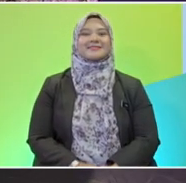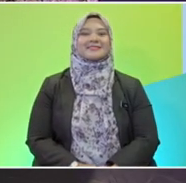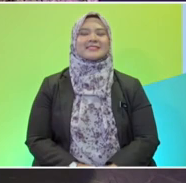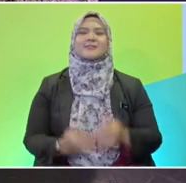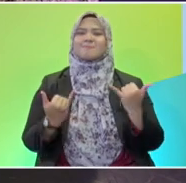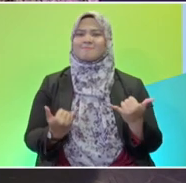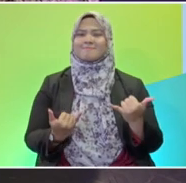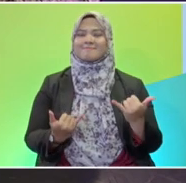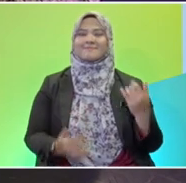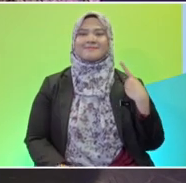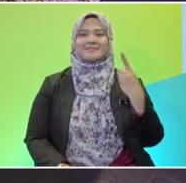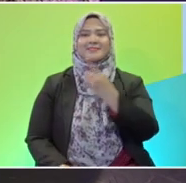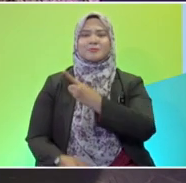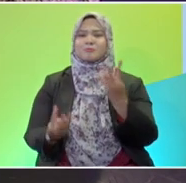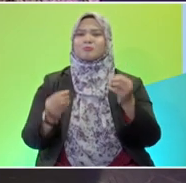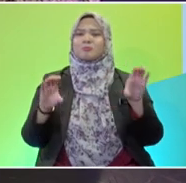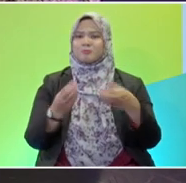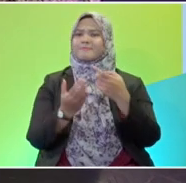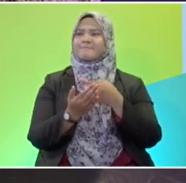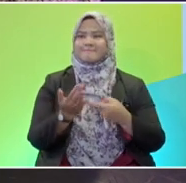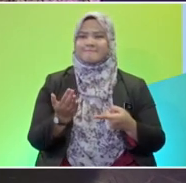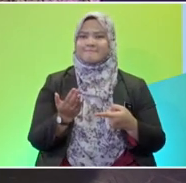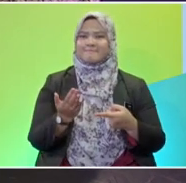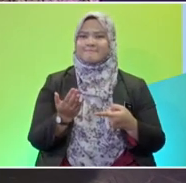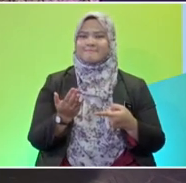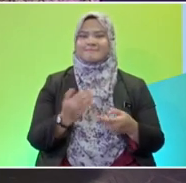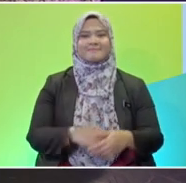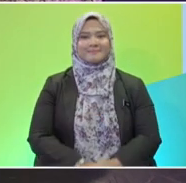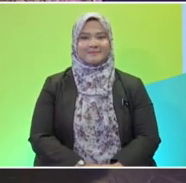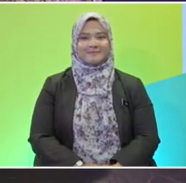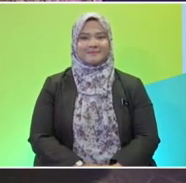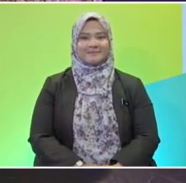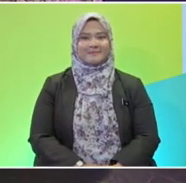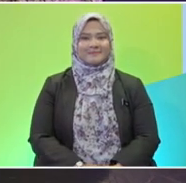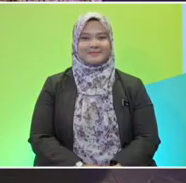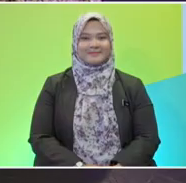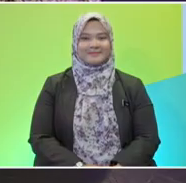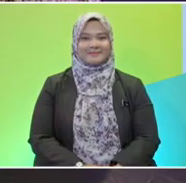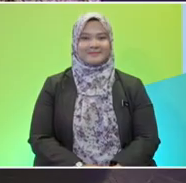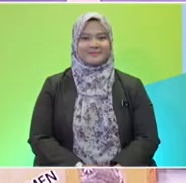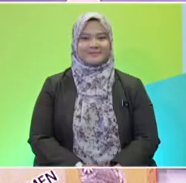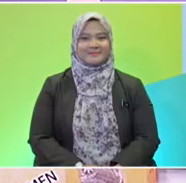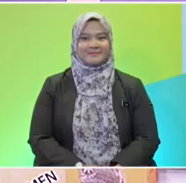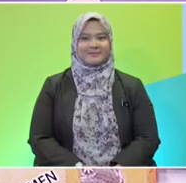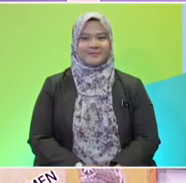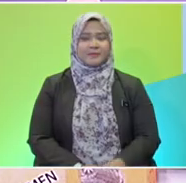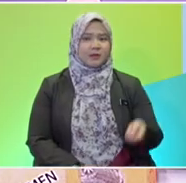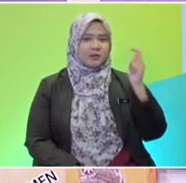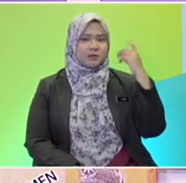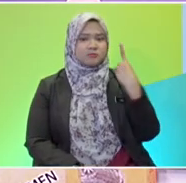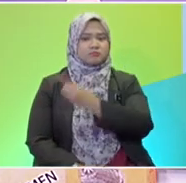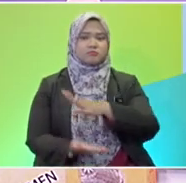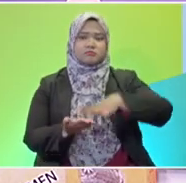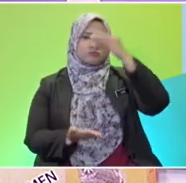banyak permainan dalam mengenali uang kertas banyak uang